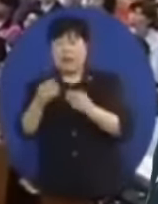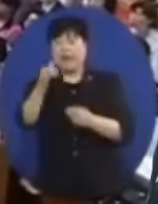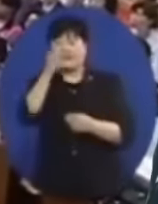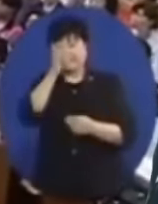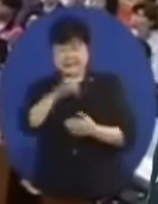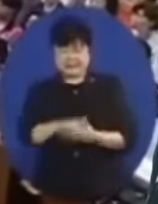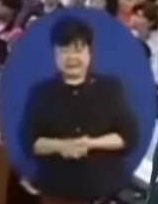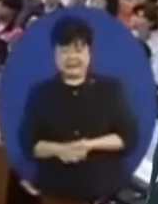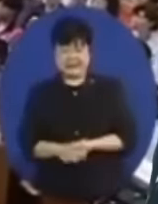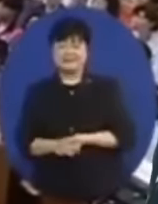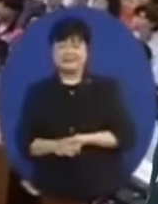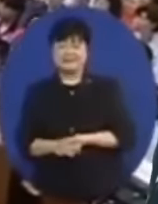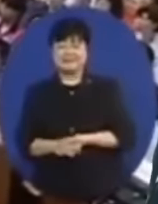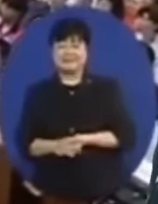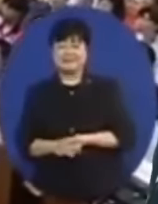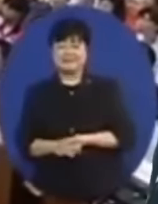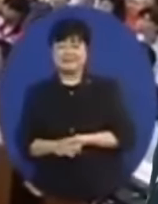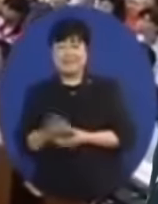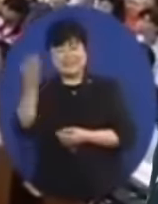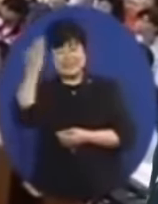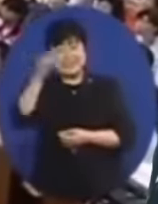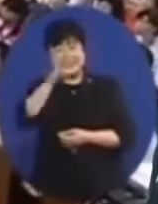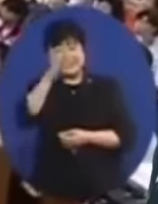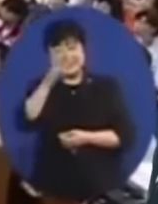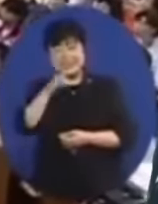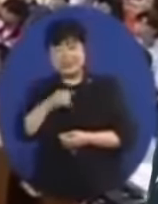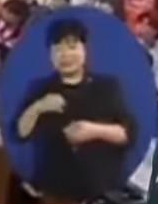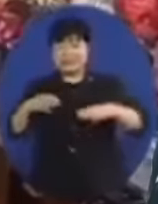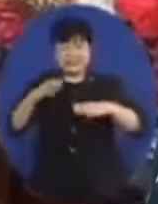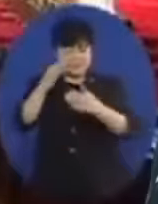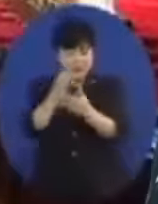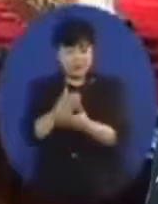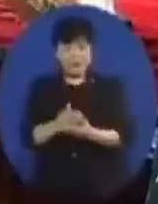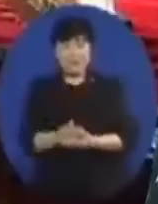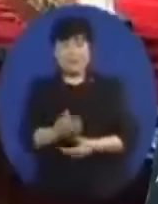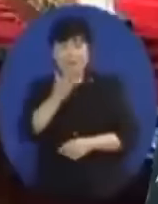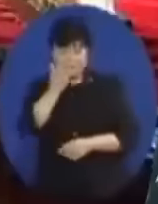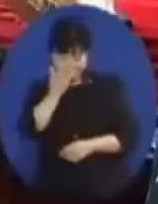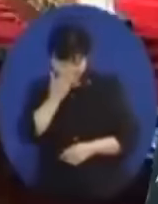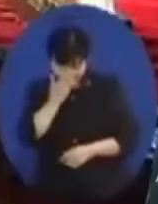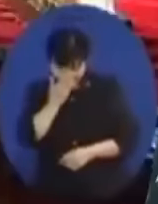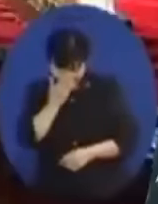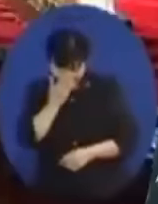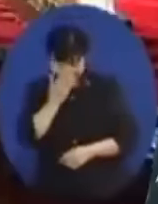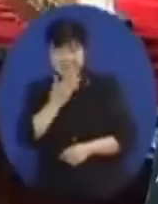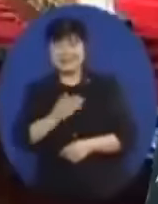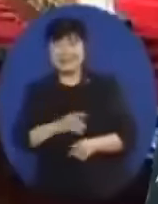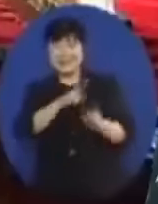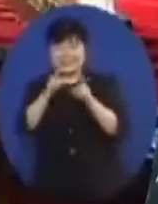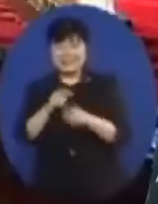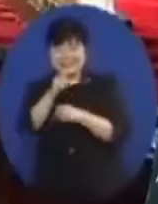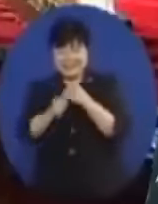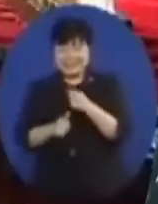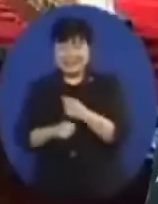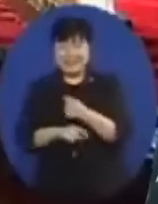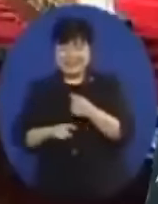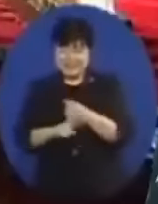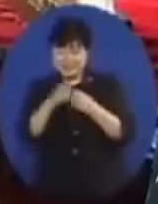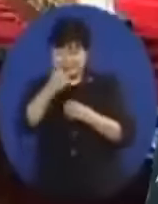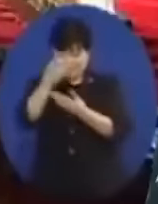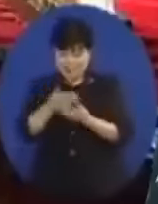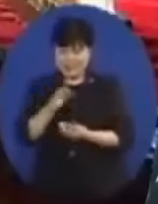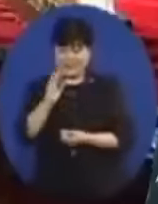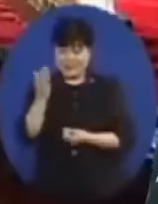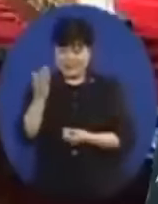많습니다. 지혜 있는 채 하지 말고 겸허하게 사는 것이 참 하나님께 축복받은